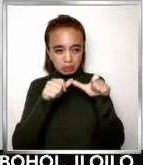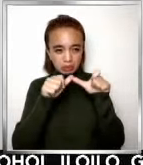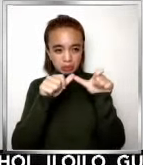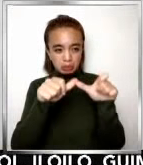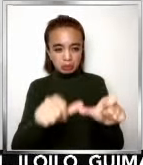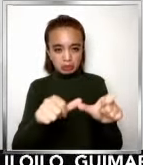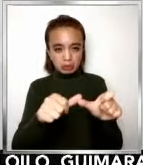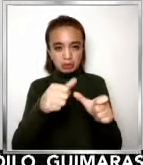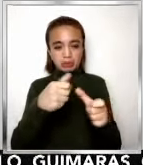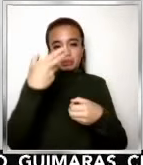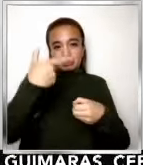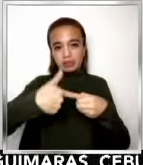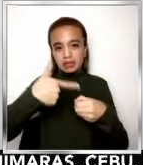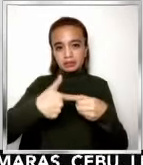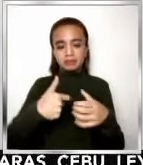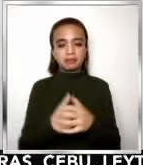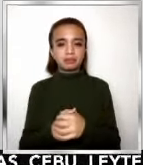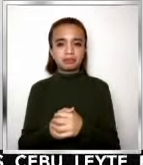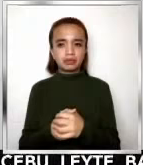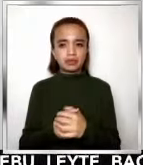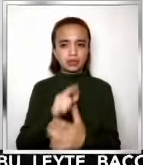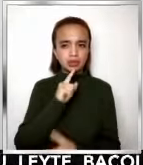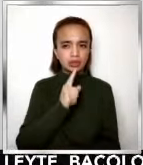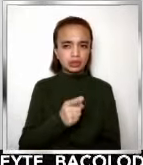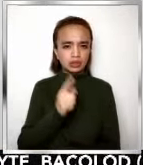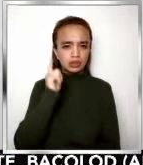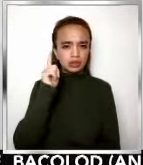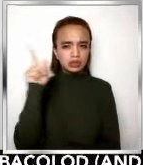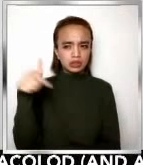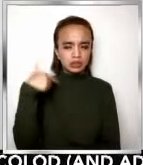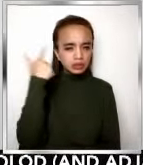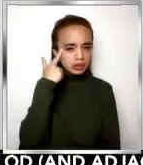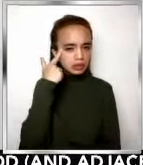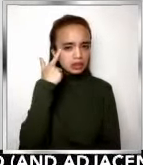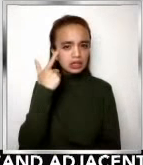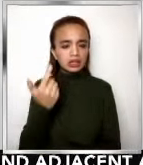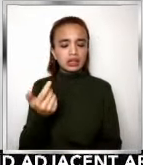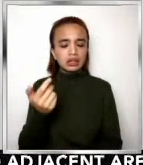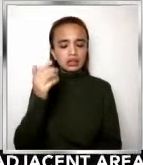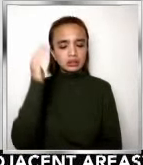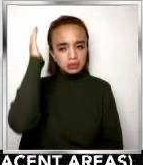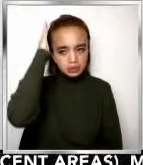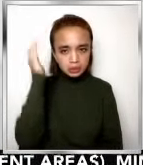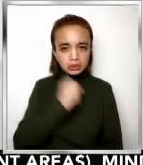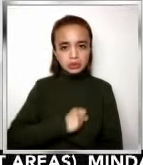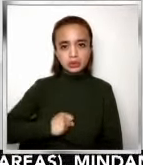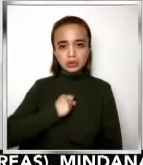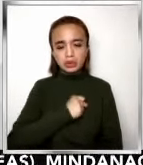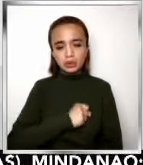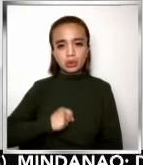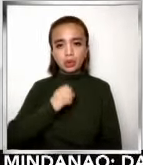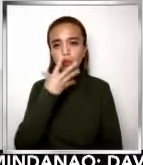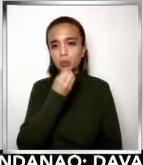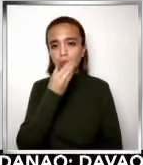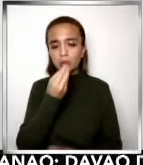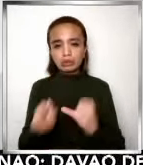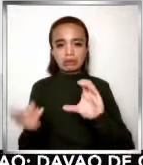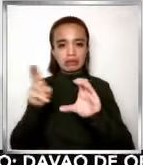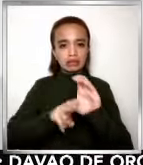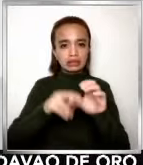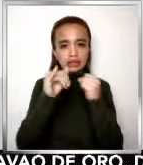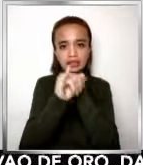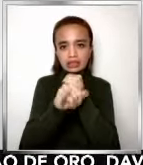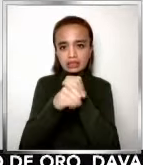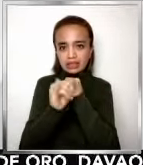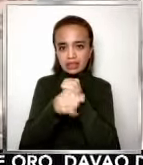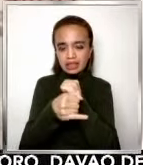ginagawang tulong sa amin ang gobyerno. Hihigil ako ng pasensya sa lahat ng mananakay ng ano, ng ibig. Kawawan na rin ang aming